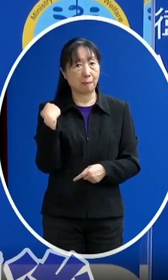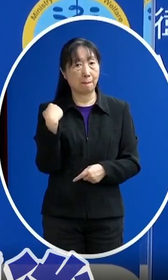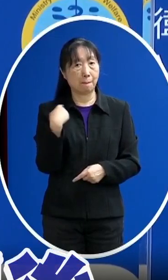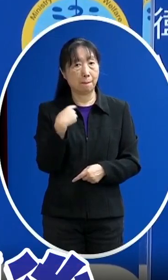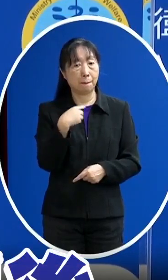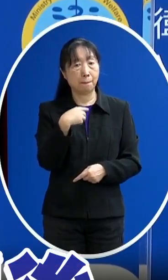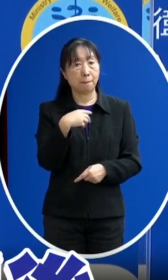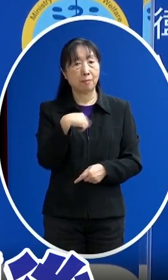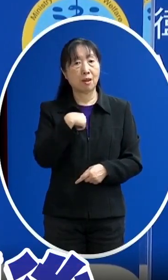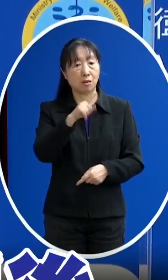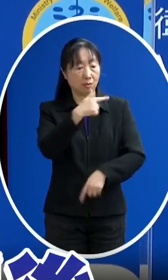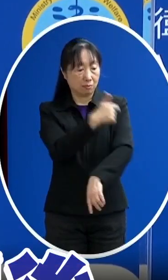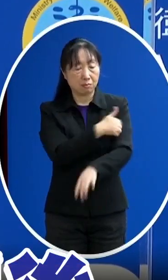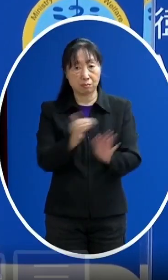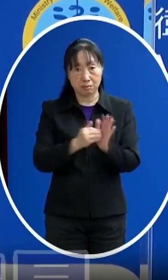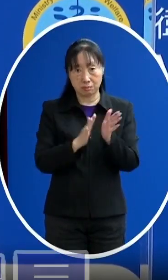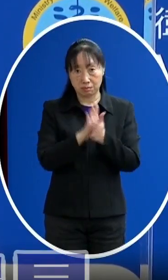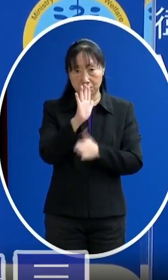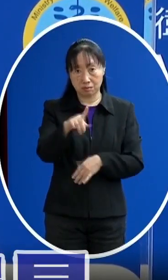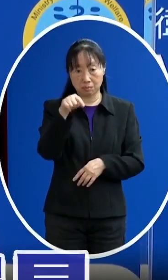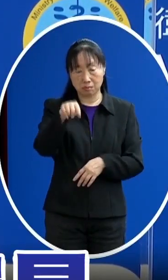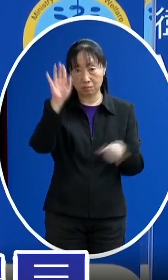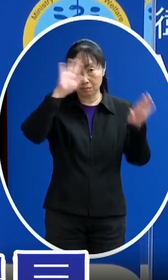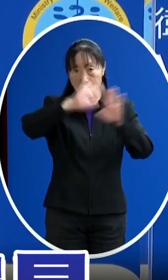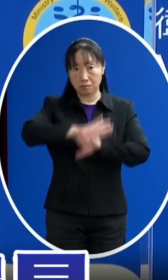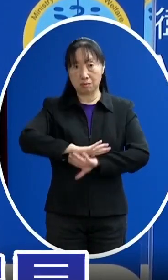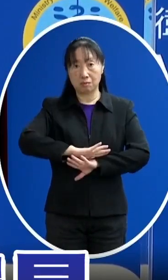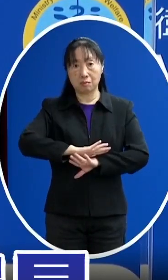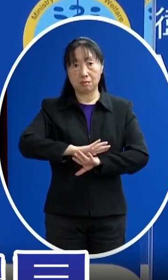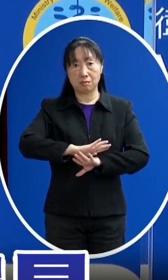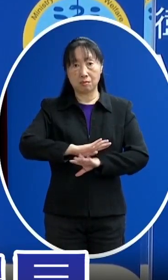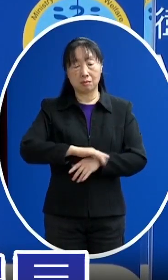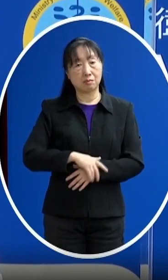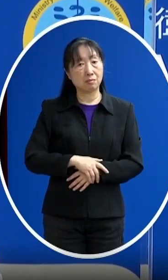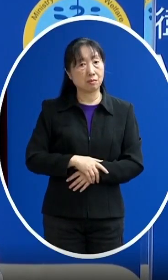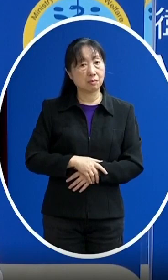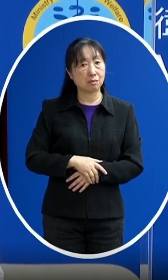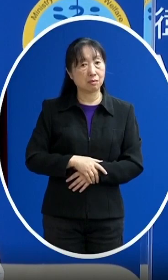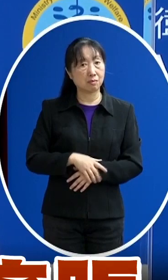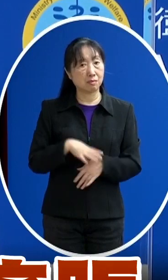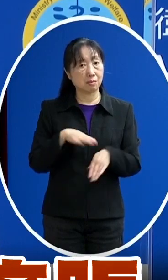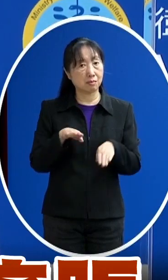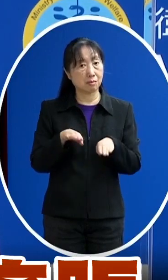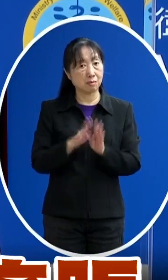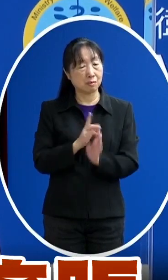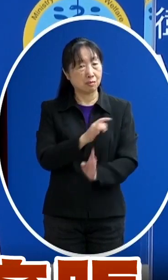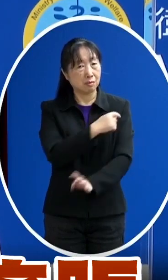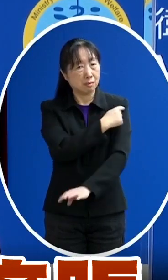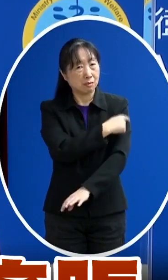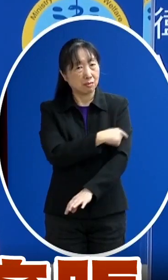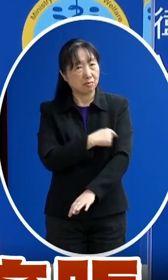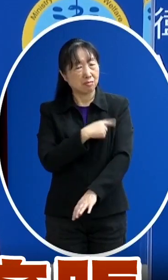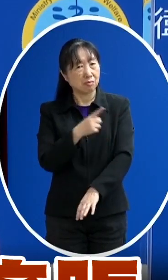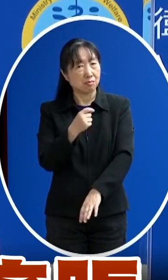礼拜一打完以后，那天晚上确实是开始手臂是有